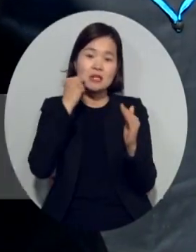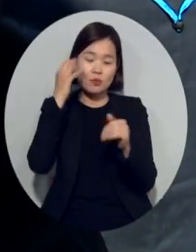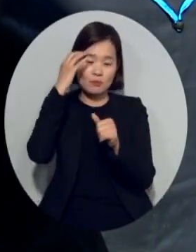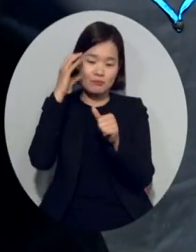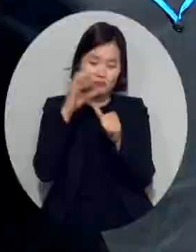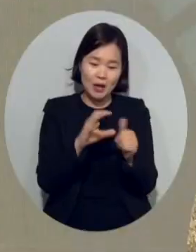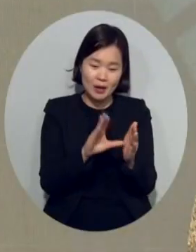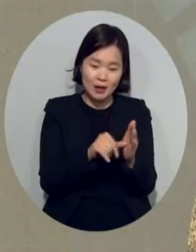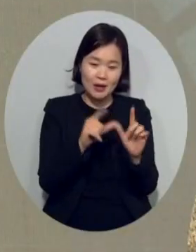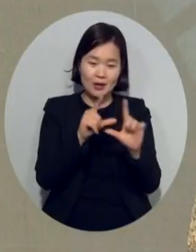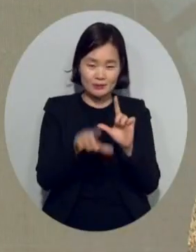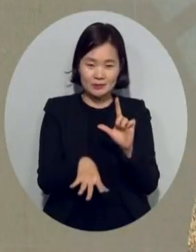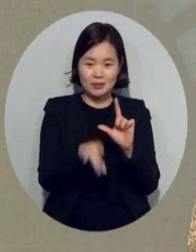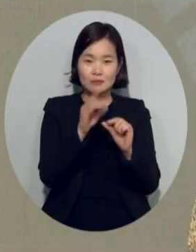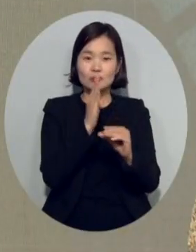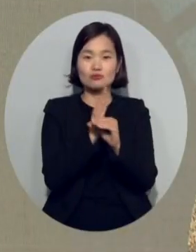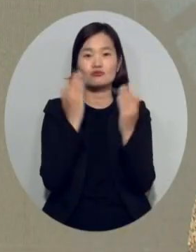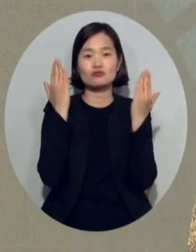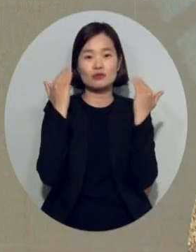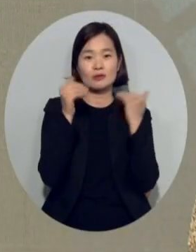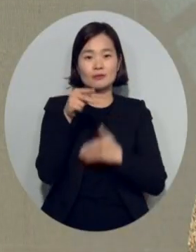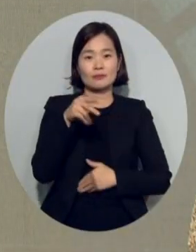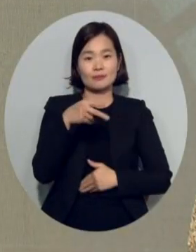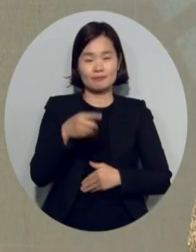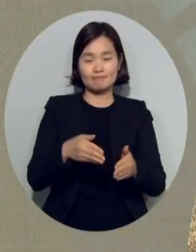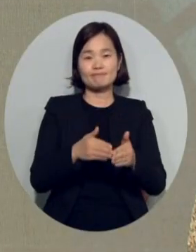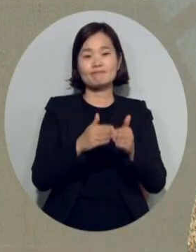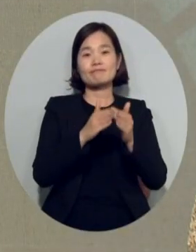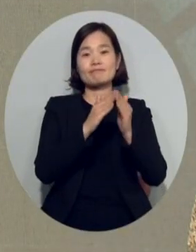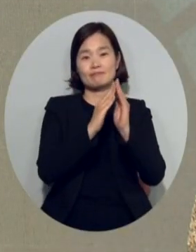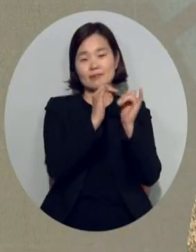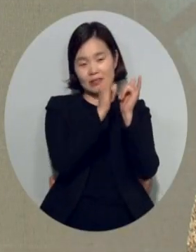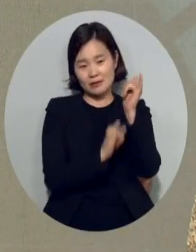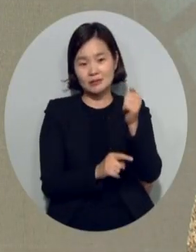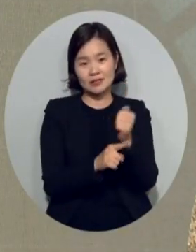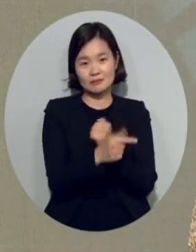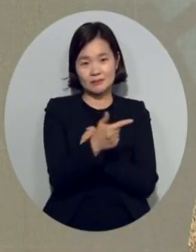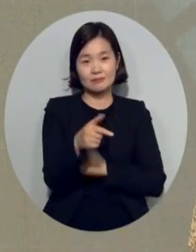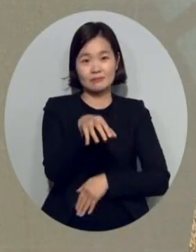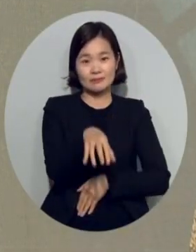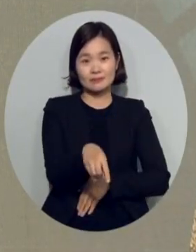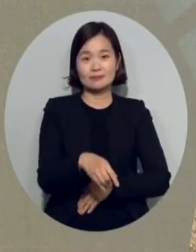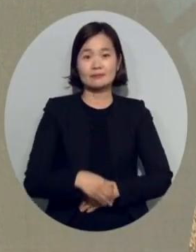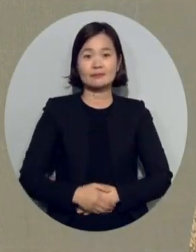근대식 중등학교 인 협동 학교가 세워졌던 역사의 현장입니다